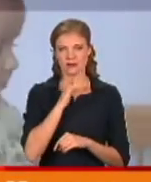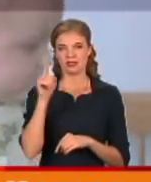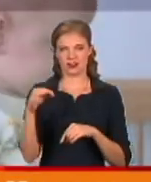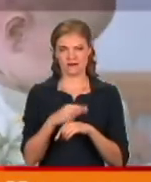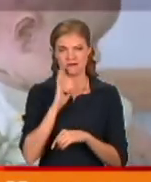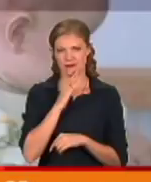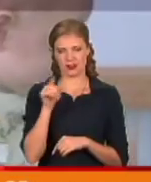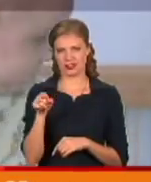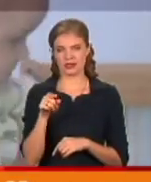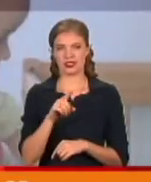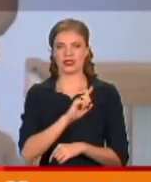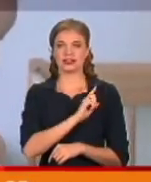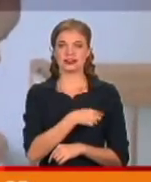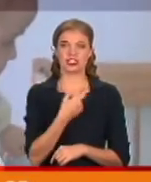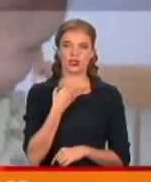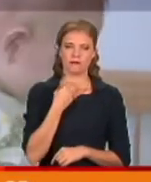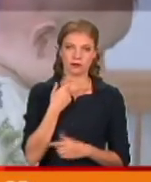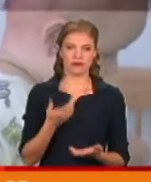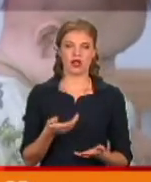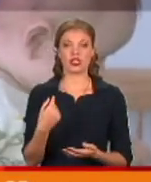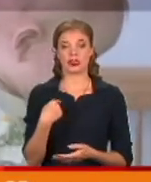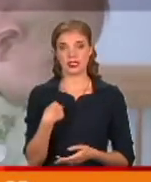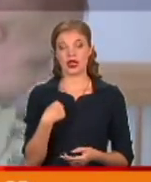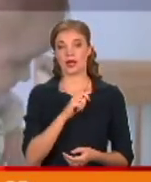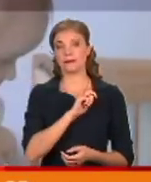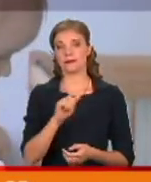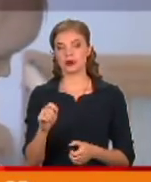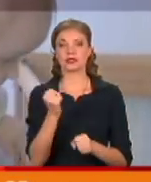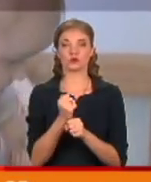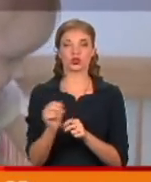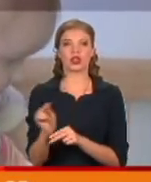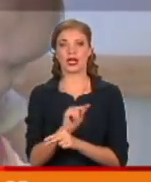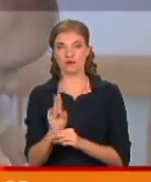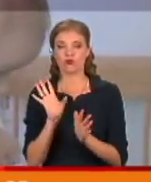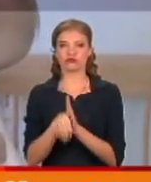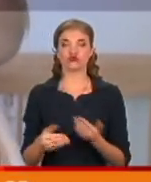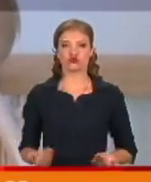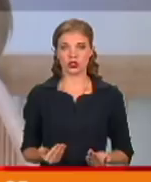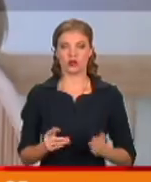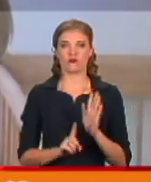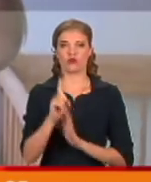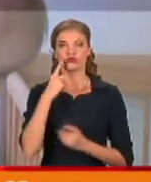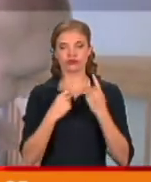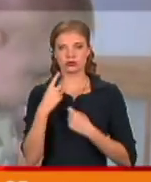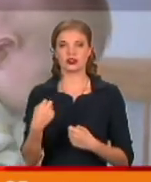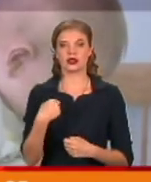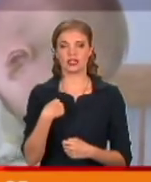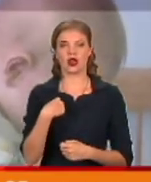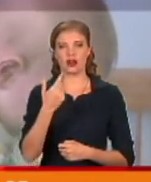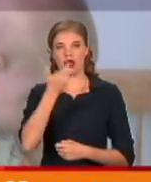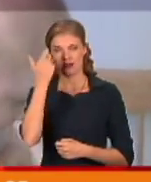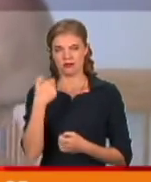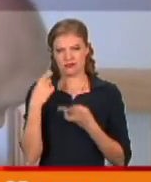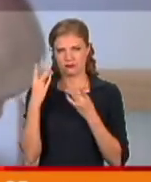мати сильно випивала. Я приїхала, поділила там ремонти, жила. Потім мені почали упрікати, що я сильна хазяйка.